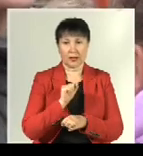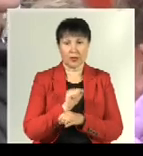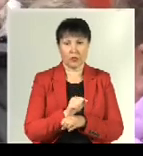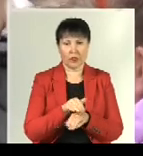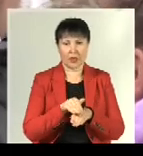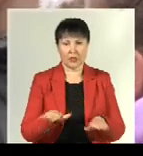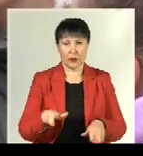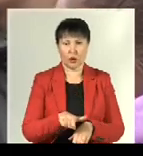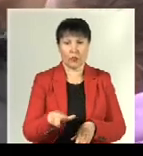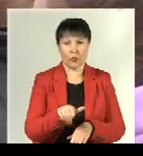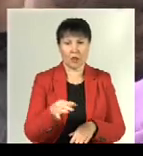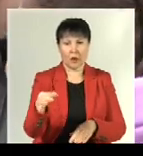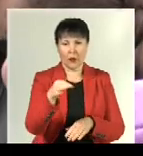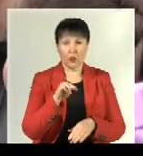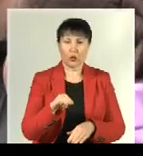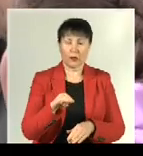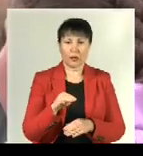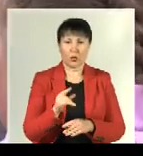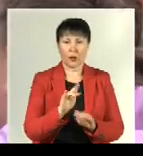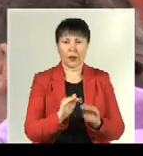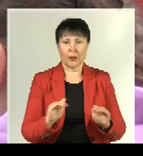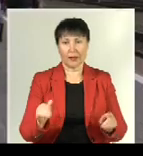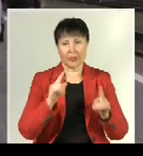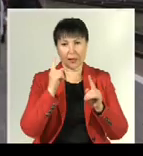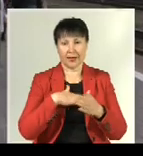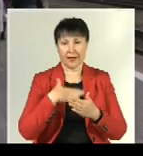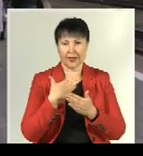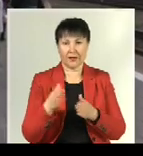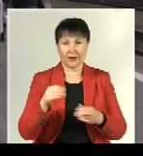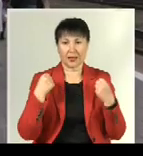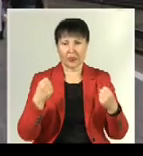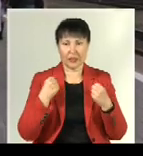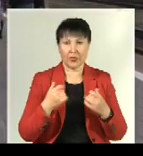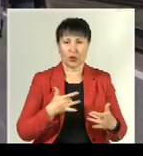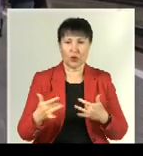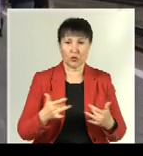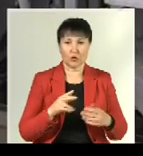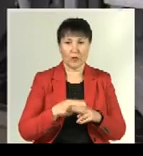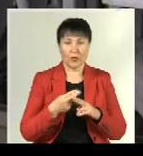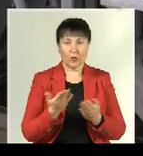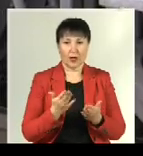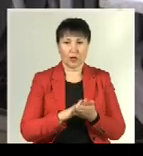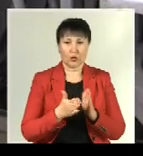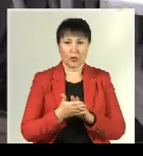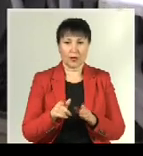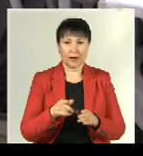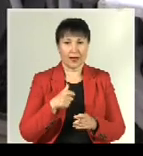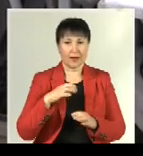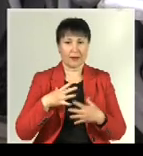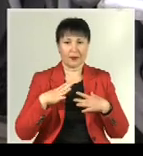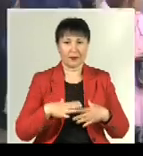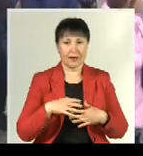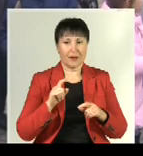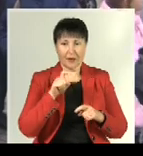размытые пути в районе Туапсе. Но ребята молодые и активные, все спортсмены и танцоры, поэтому такая ситуация их не расстроила.